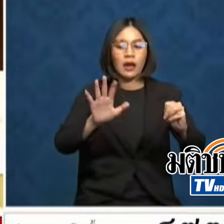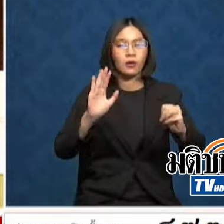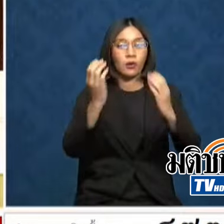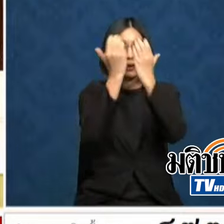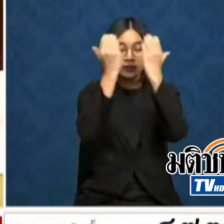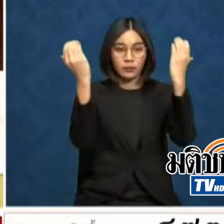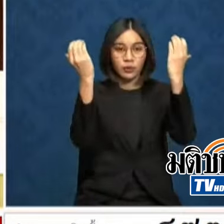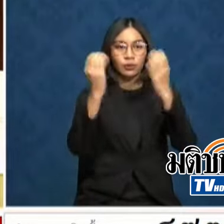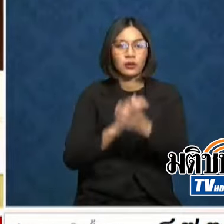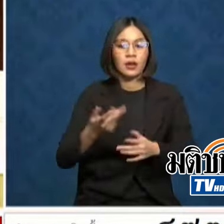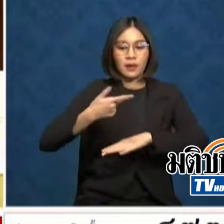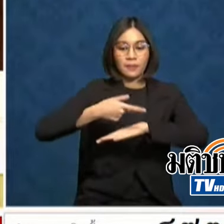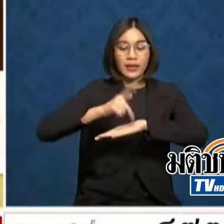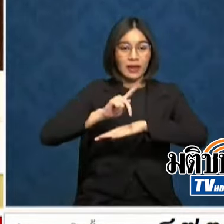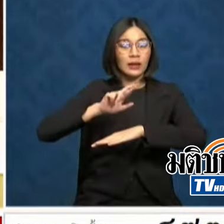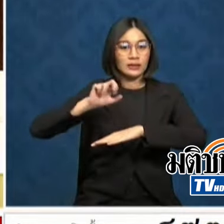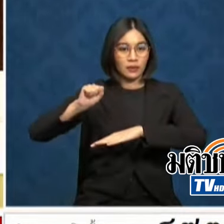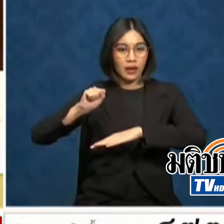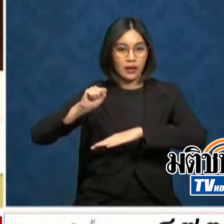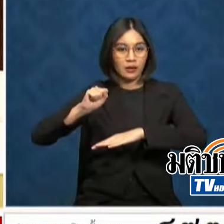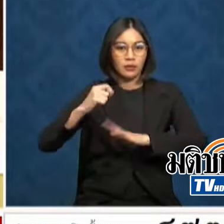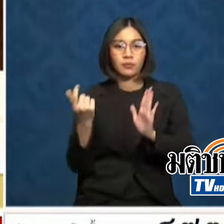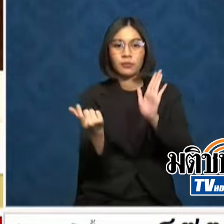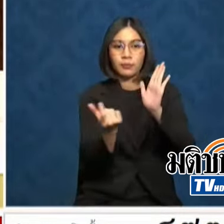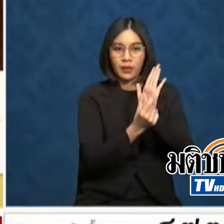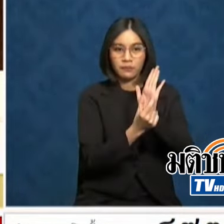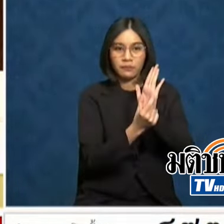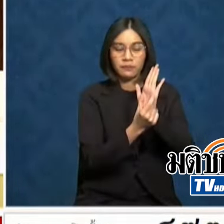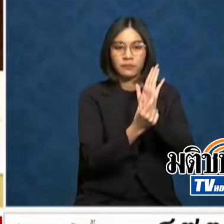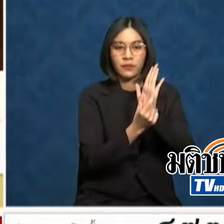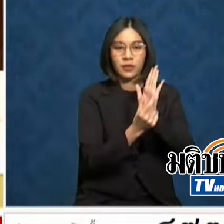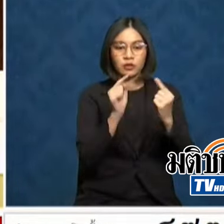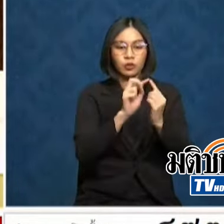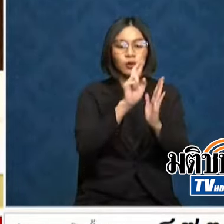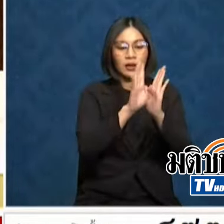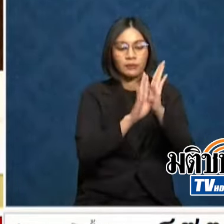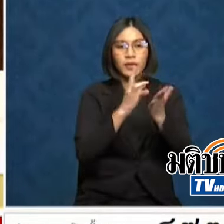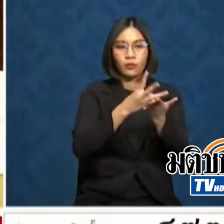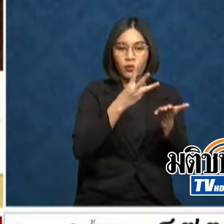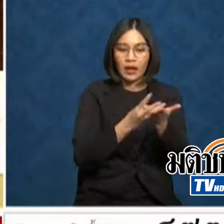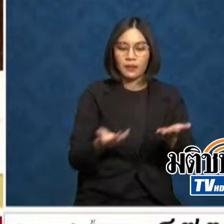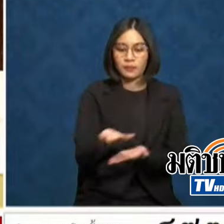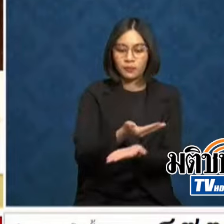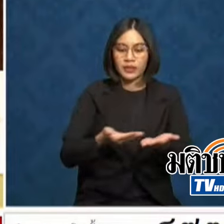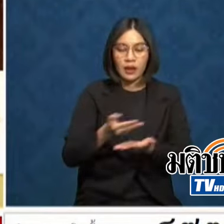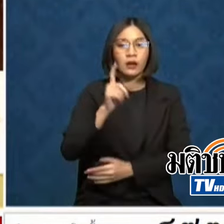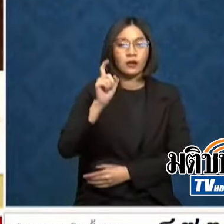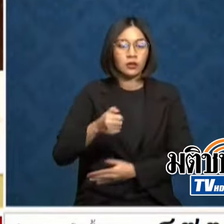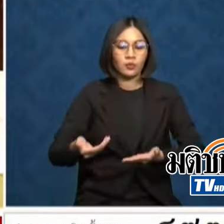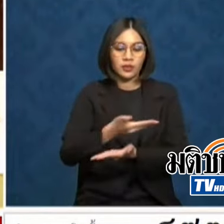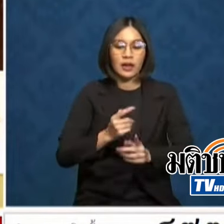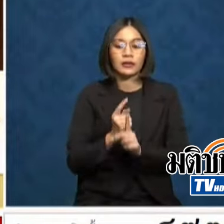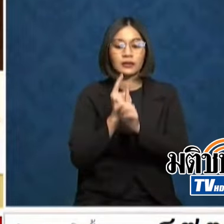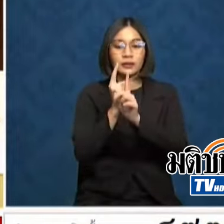รรมนูญนั้นให้ประธานสภาบรรจุในระเบียบวาระการพิจารณาก็ต้องพิจารณาตาม